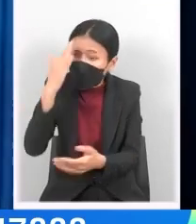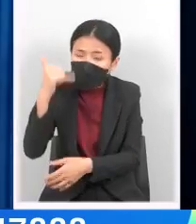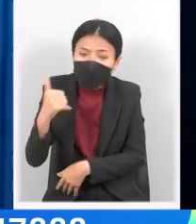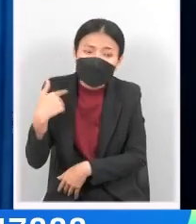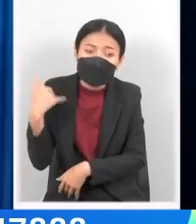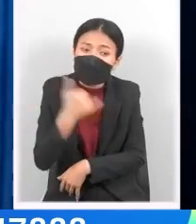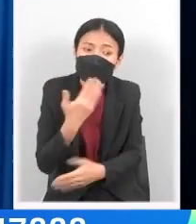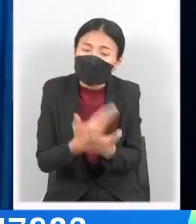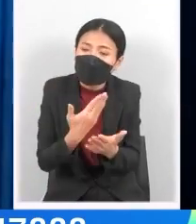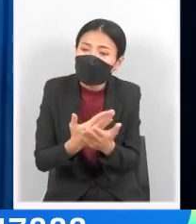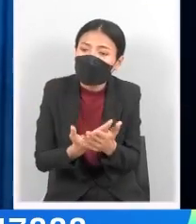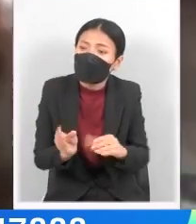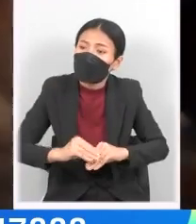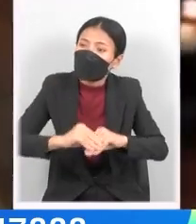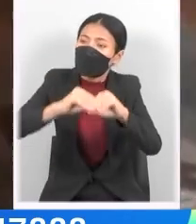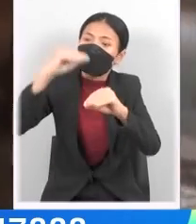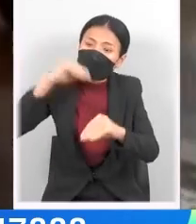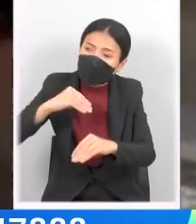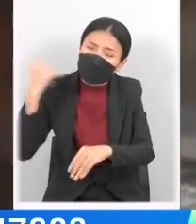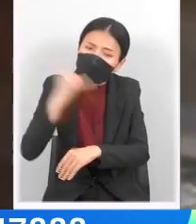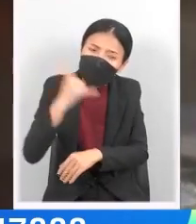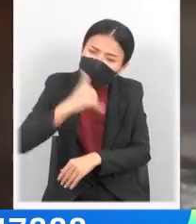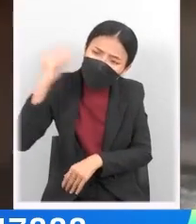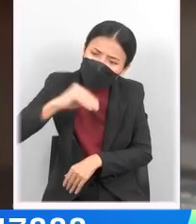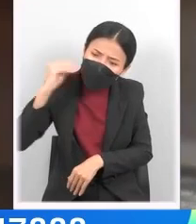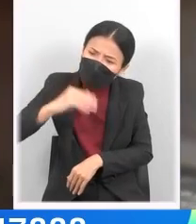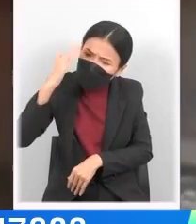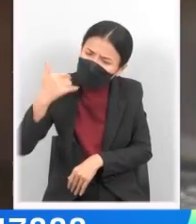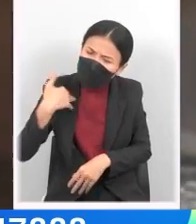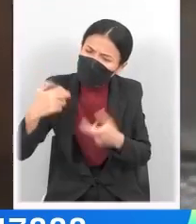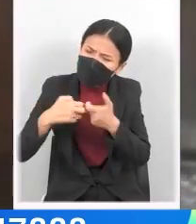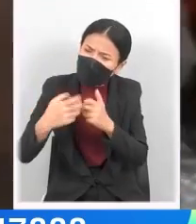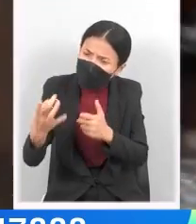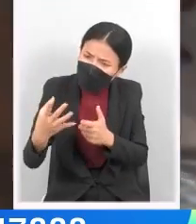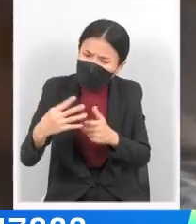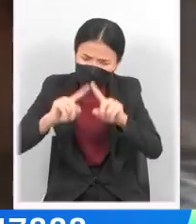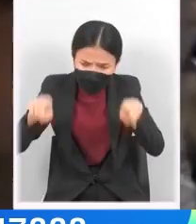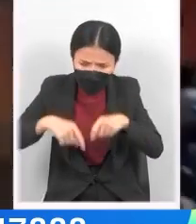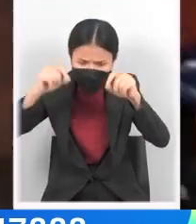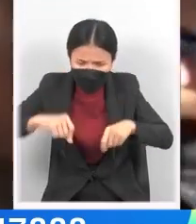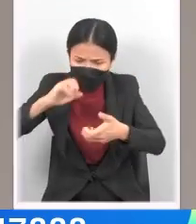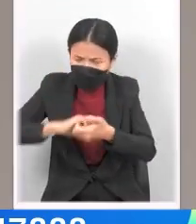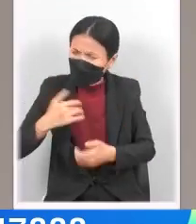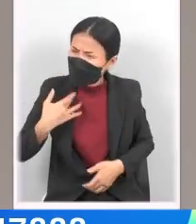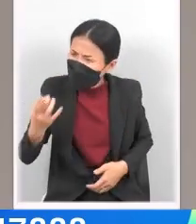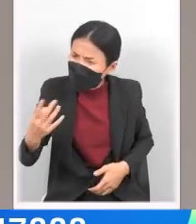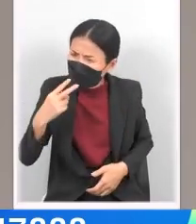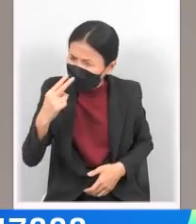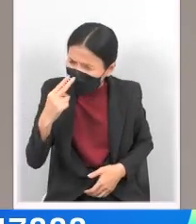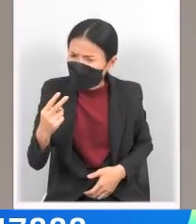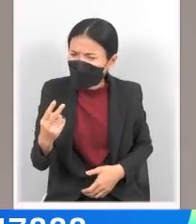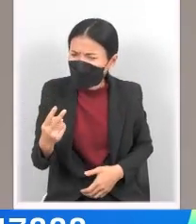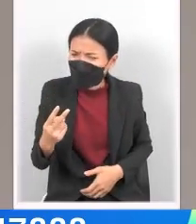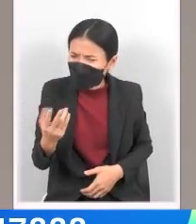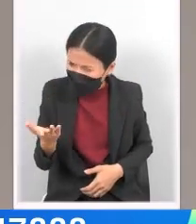าทางเจ้าของบ้านเช่านี้แบบวันเว้นวันเลยมันเกิดอะไรขึ้นสัญญาเป็นอย่างไรนะคะขอฟังความให้รอบด้านก่อนนะฮะคุณผู้ช